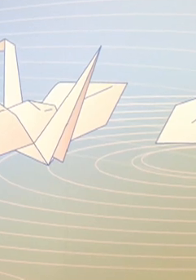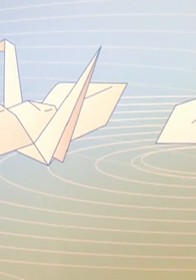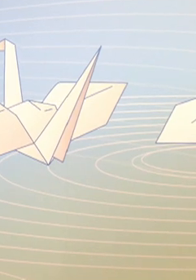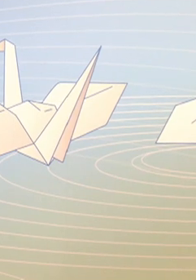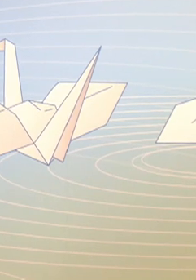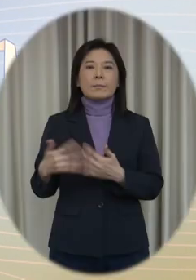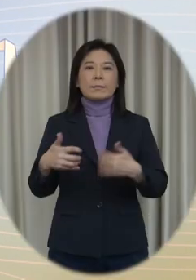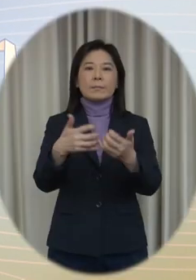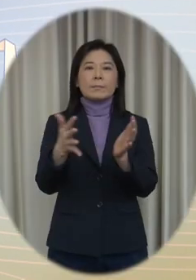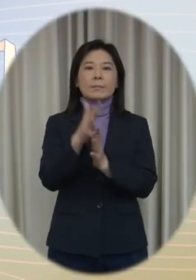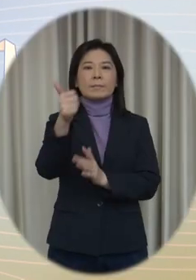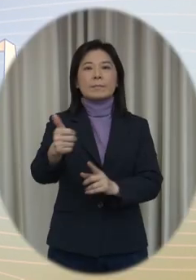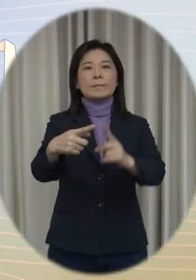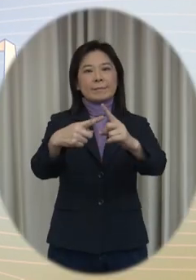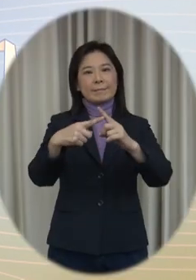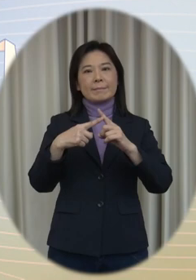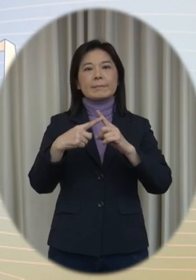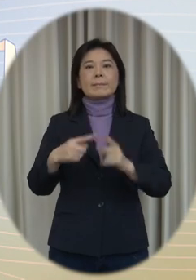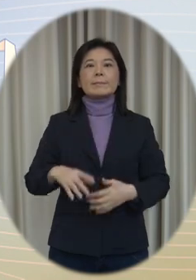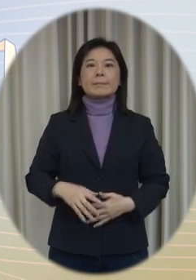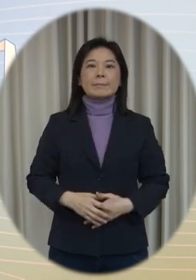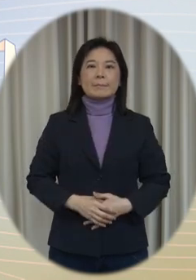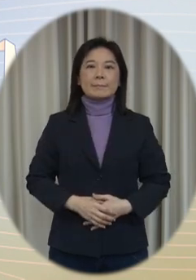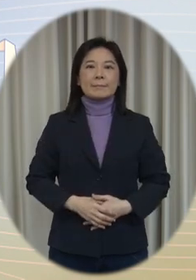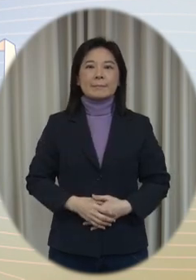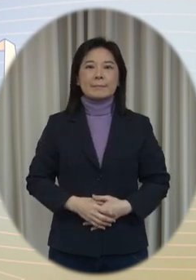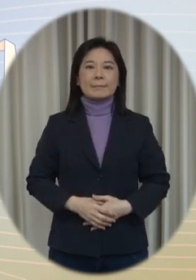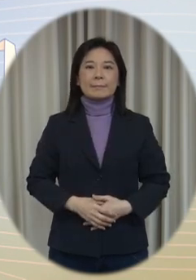欢迎部长莅临会场。